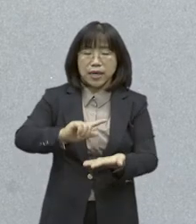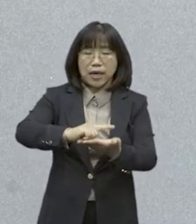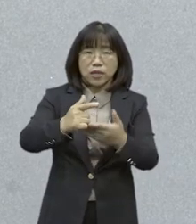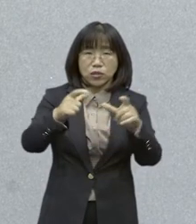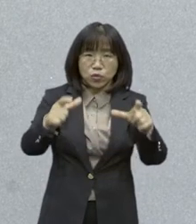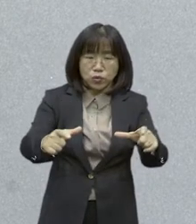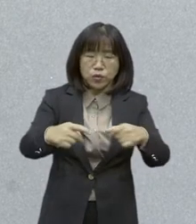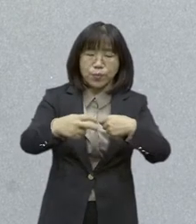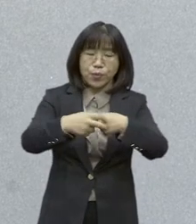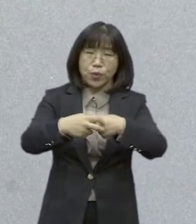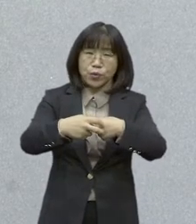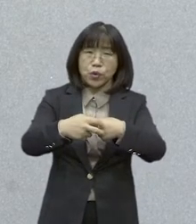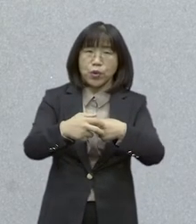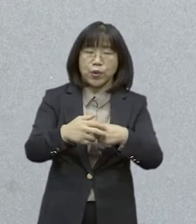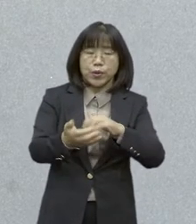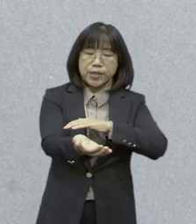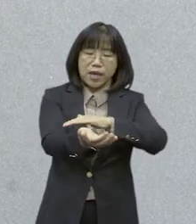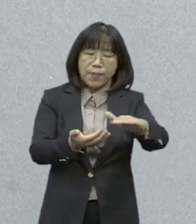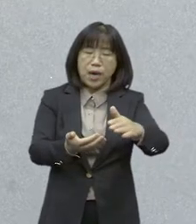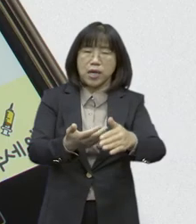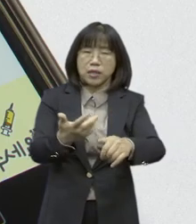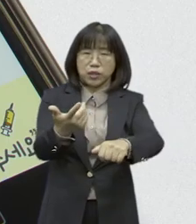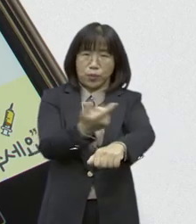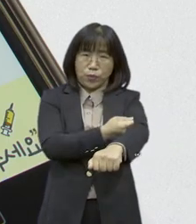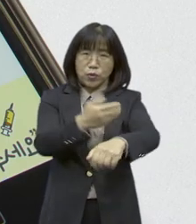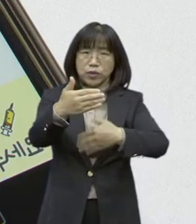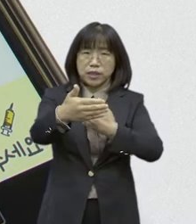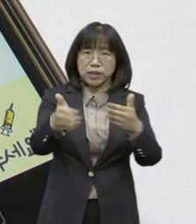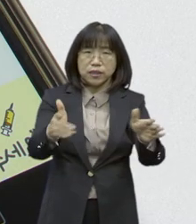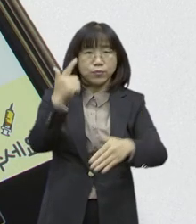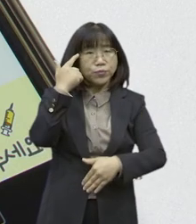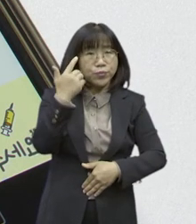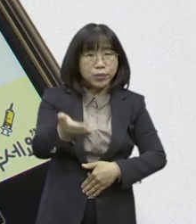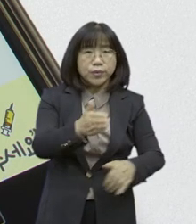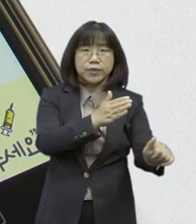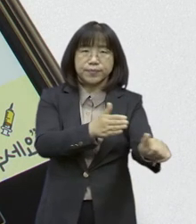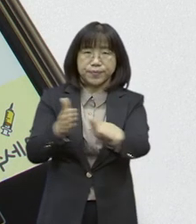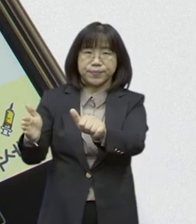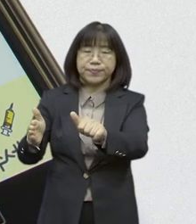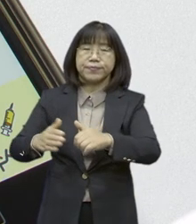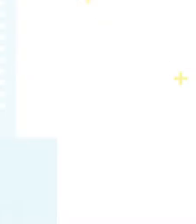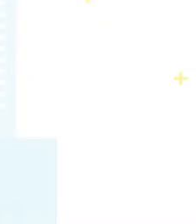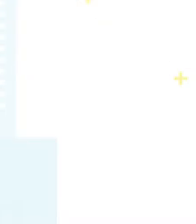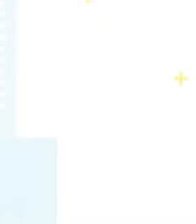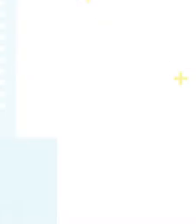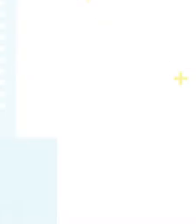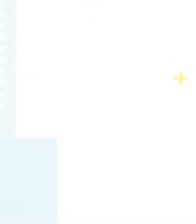있으며 자세한 사항은 강서구 보건소 예방접종실로 문의하면 됩니다.